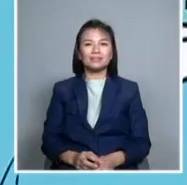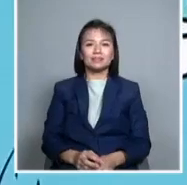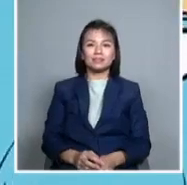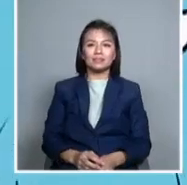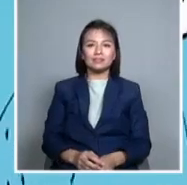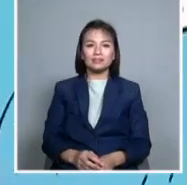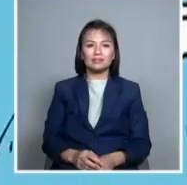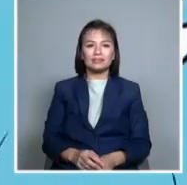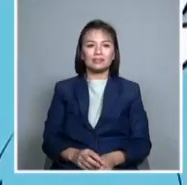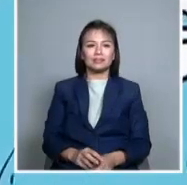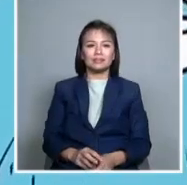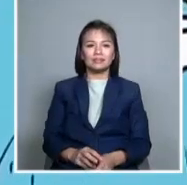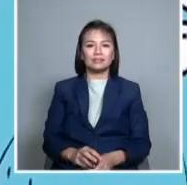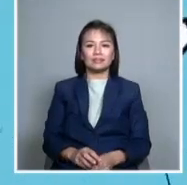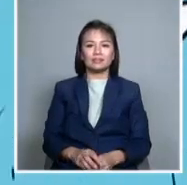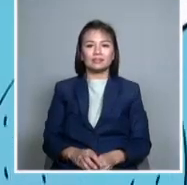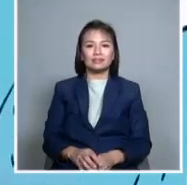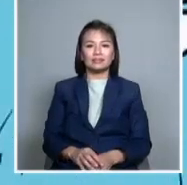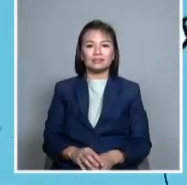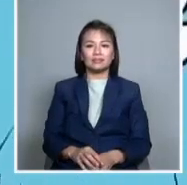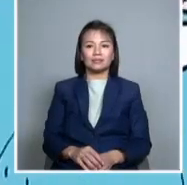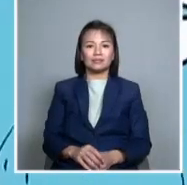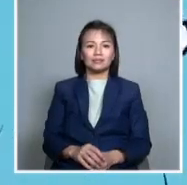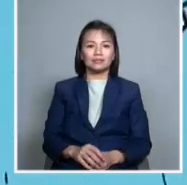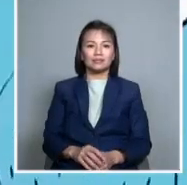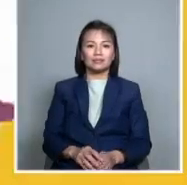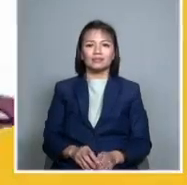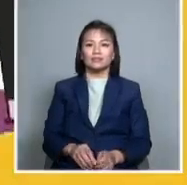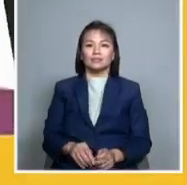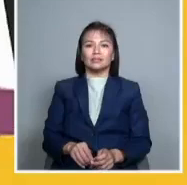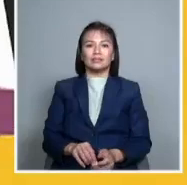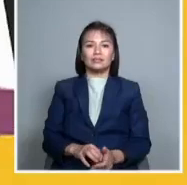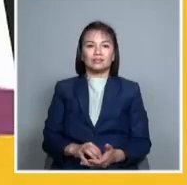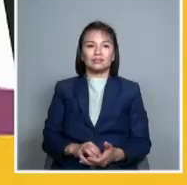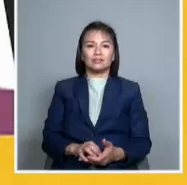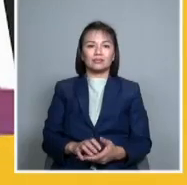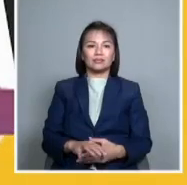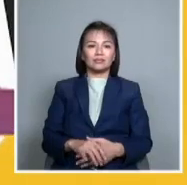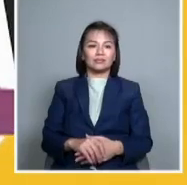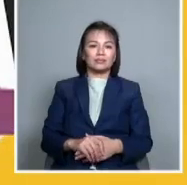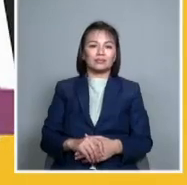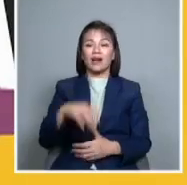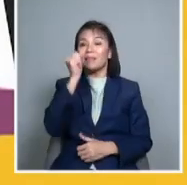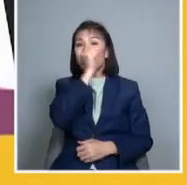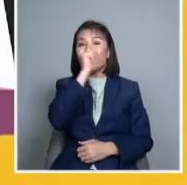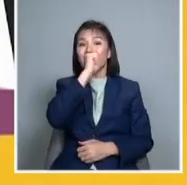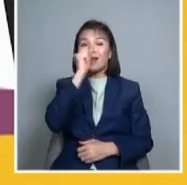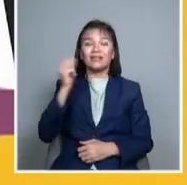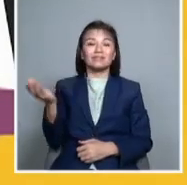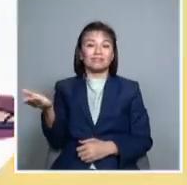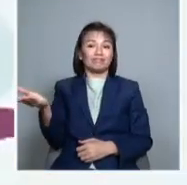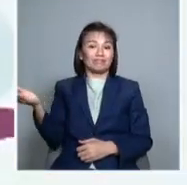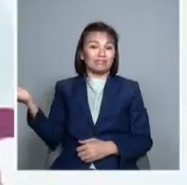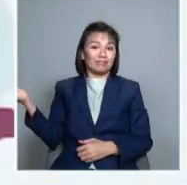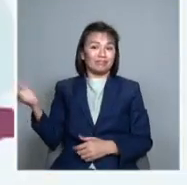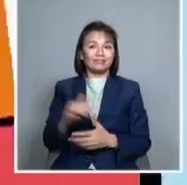เดี๋ยวกูไปฆ่าราบานนะของการไปนี้เรานครธนกลับบ้านเค้าป้องกันแต่เรามีแนวปฏิบัติสีใหม่ 3ทำให้คงผิดไม่เข้าใกล้ก็สนใจ